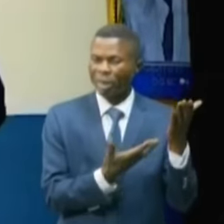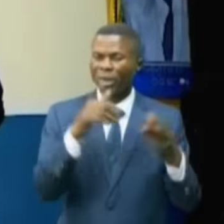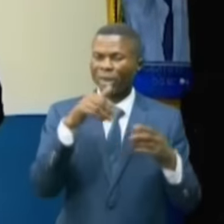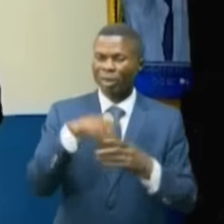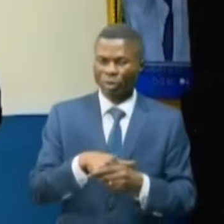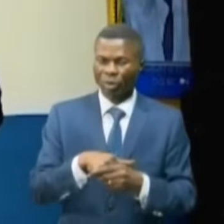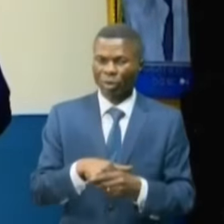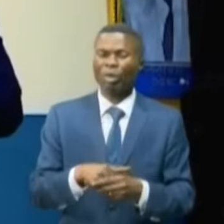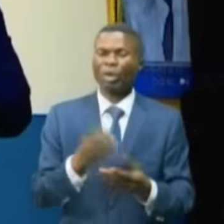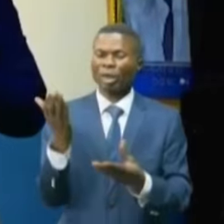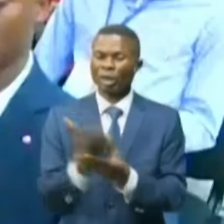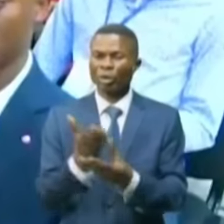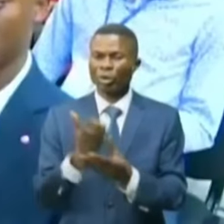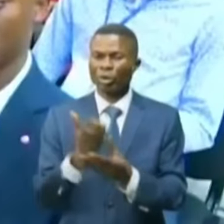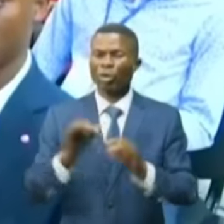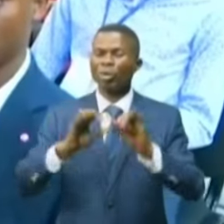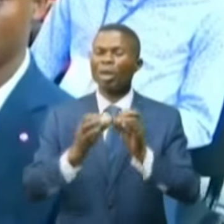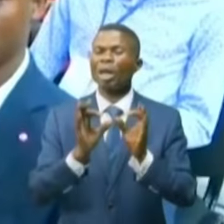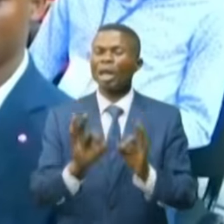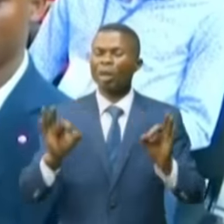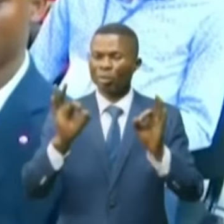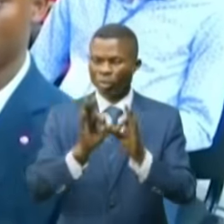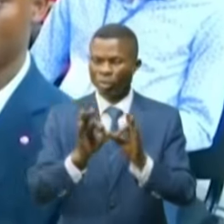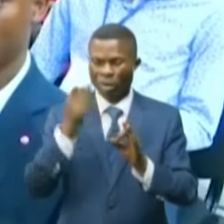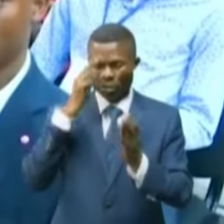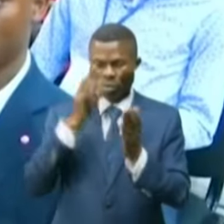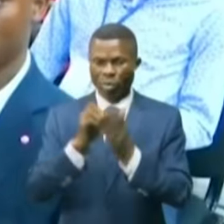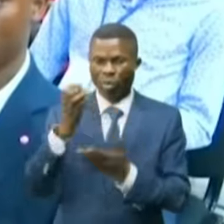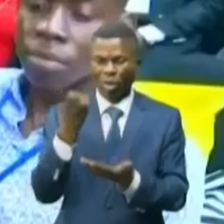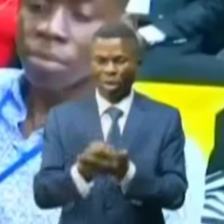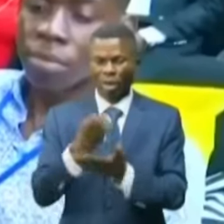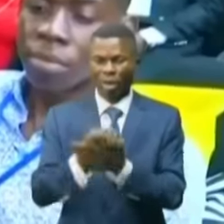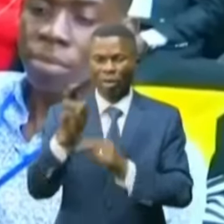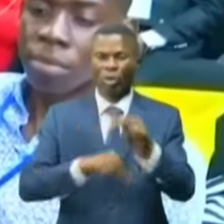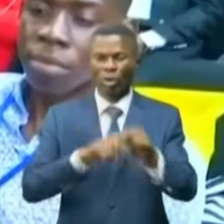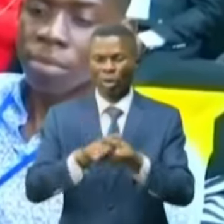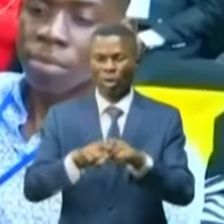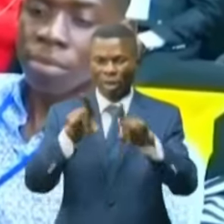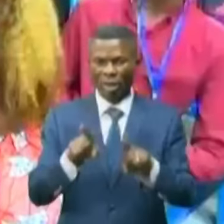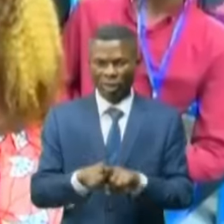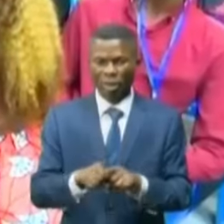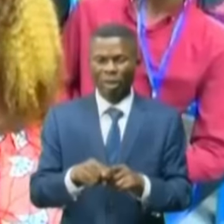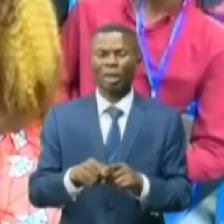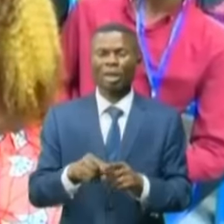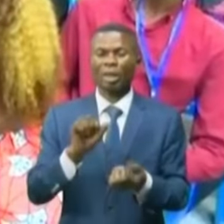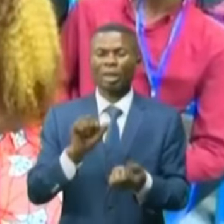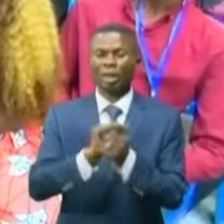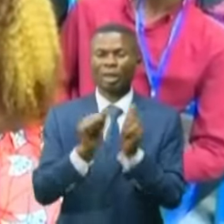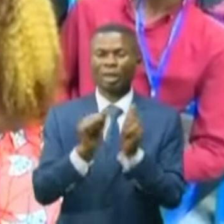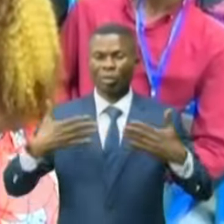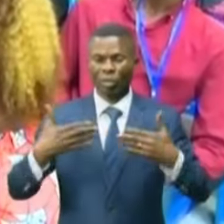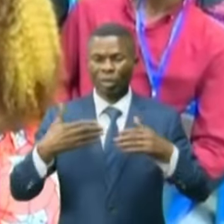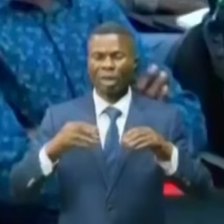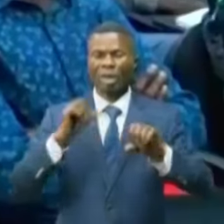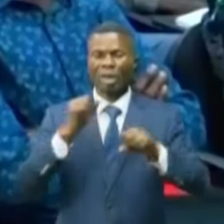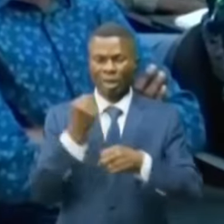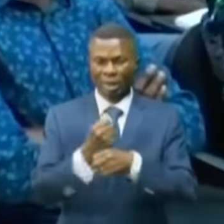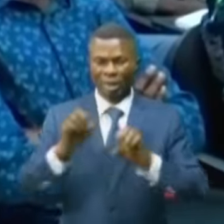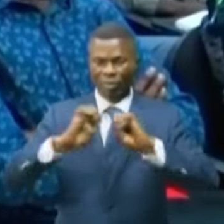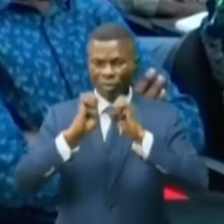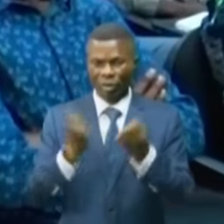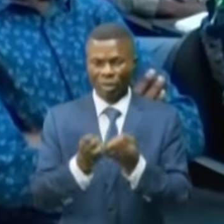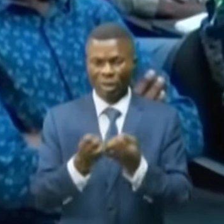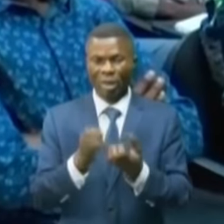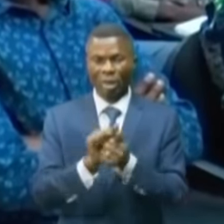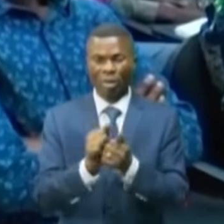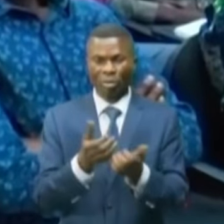le support indispensable au développement de l'économie nationale et de l'écosystème entrepreneurial. Il est